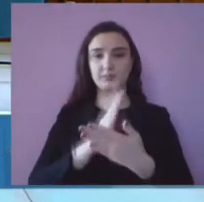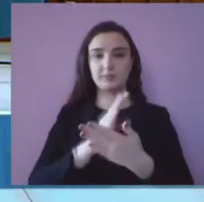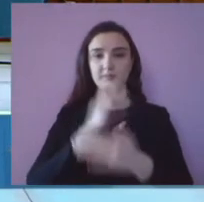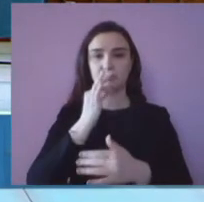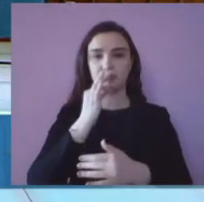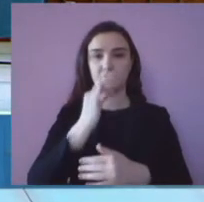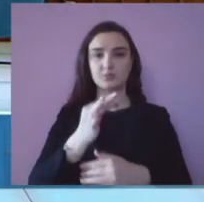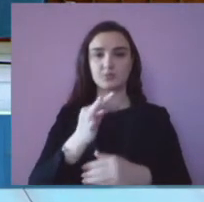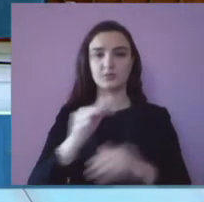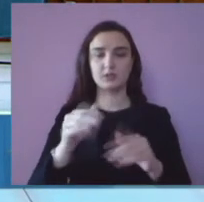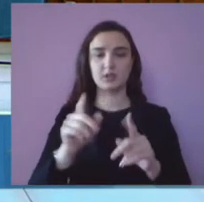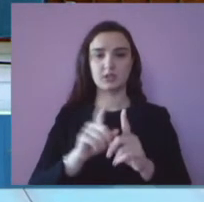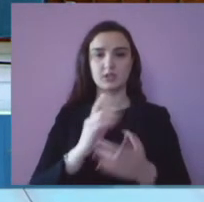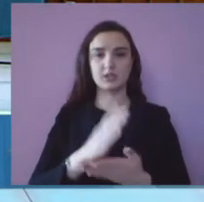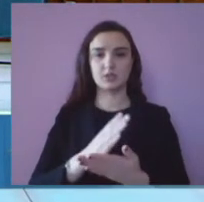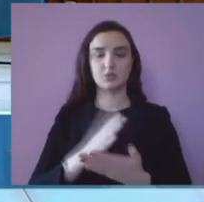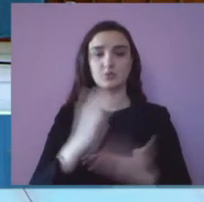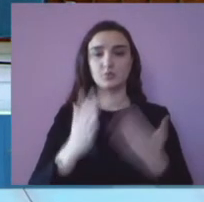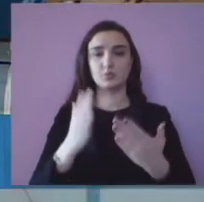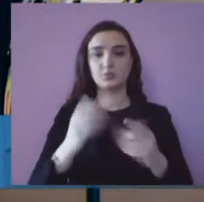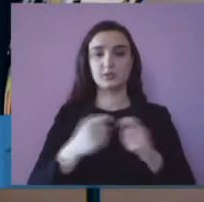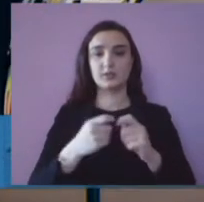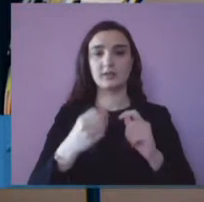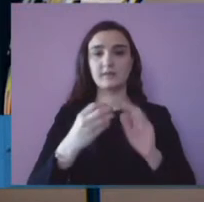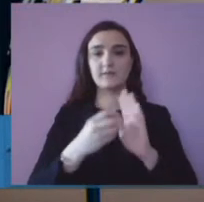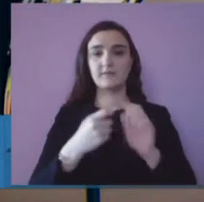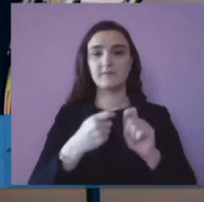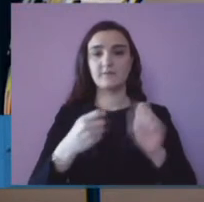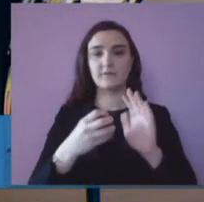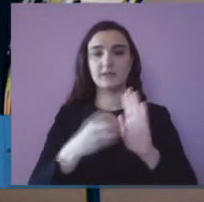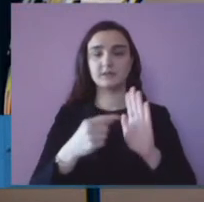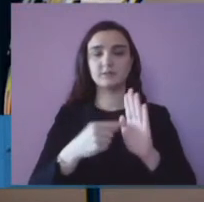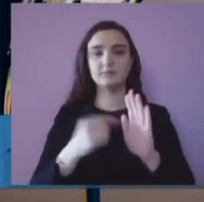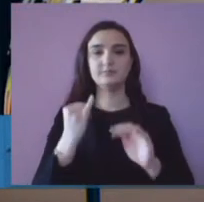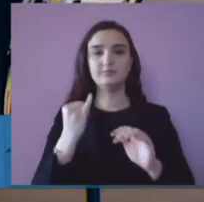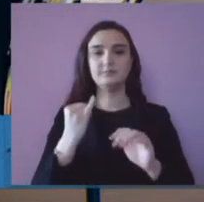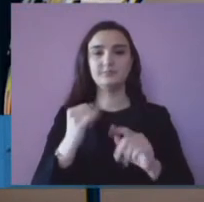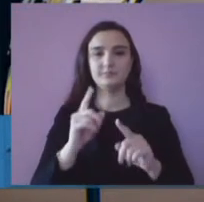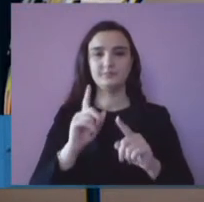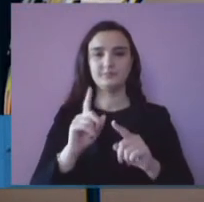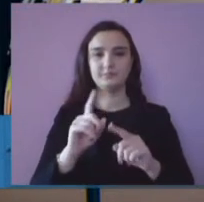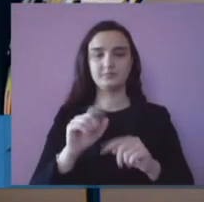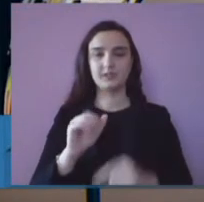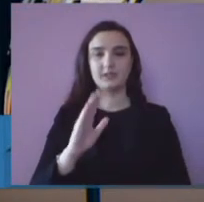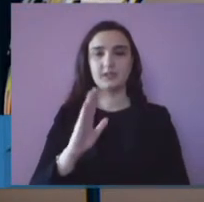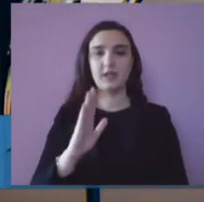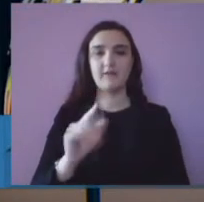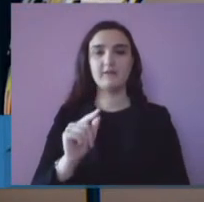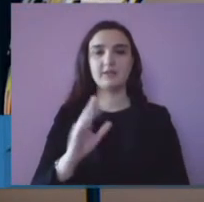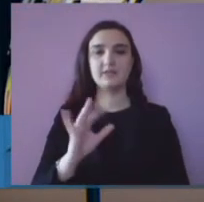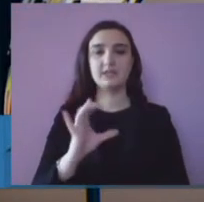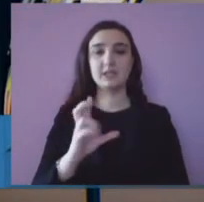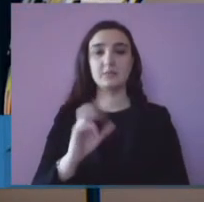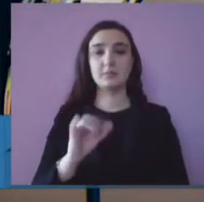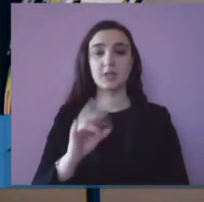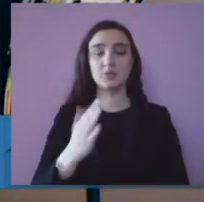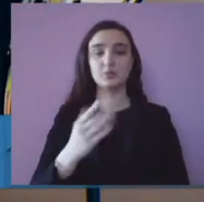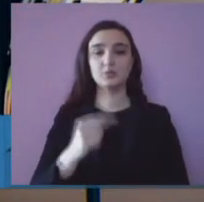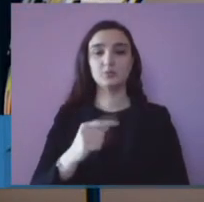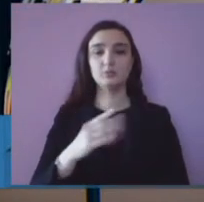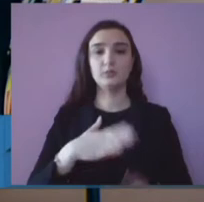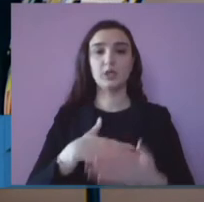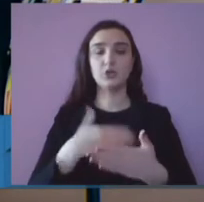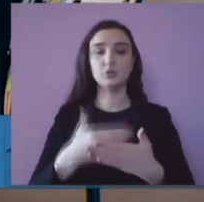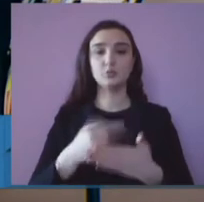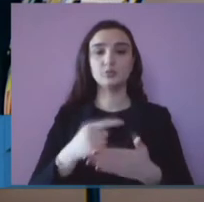შეკითხვაზე ასეთია. თუ კვანძი არ არის ავთვისებიანი ხასიათის, თუ კვანძი არ გახლავთ ჰორმონულად აქტიური, ანუ